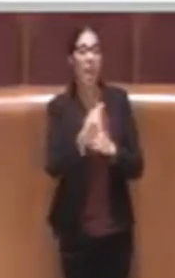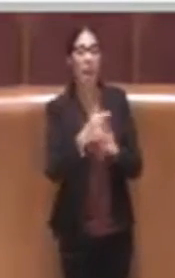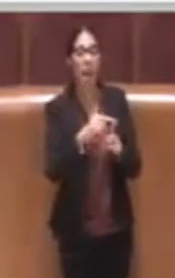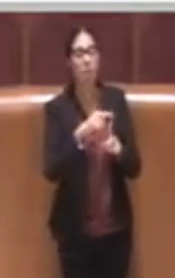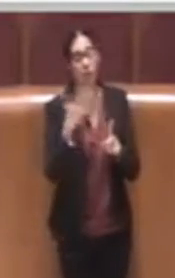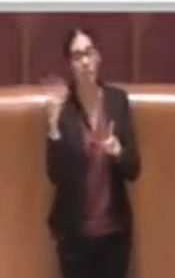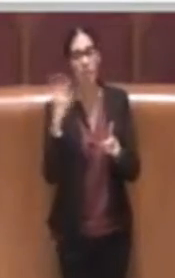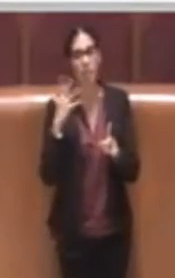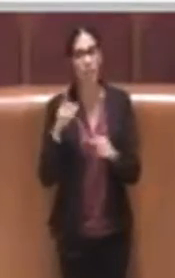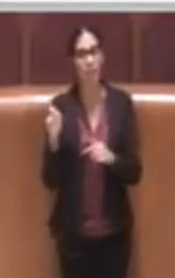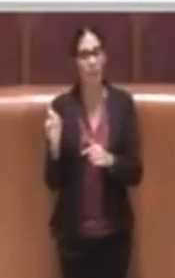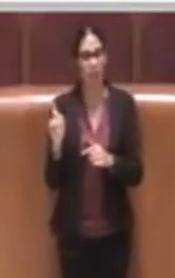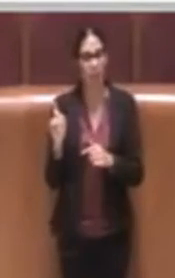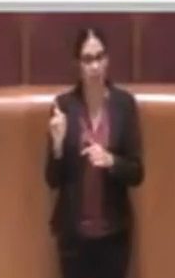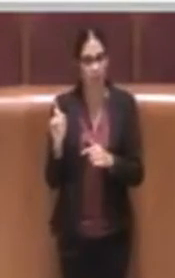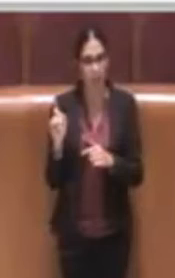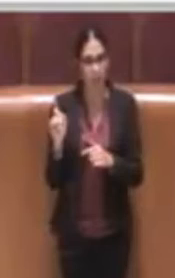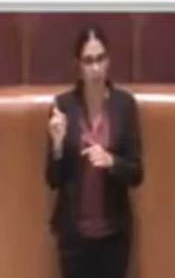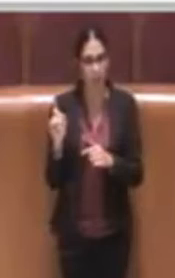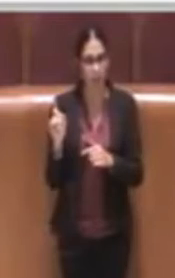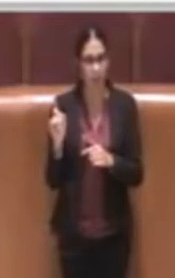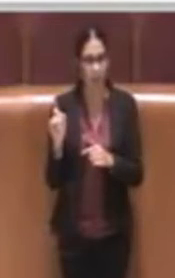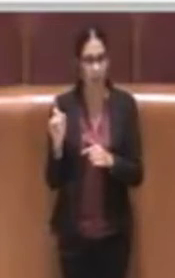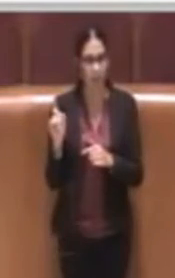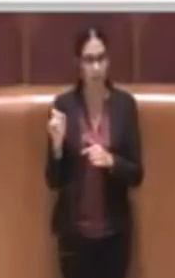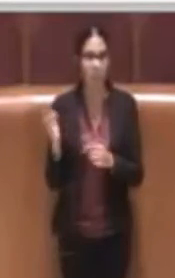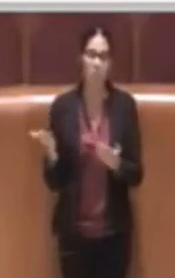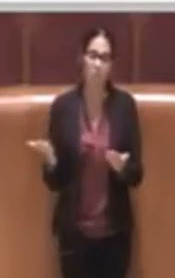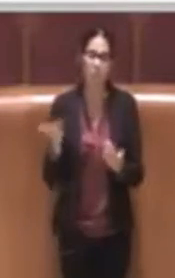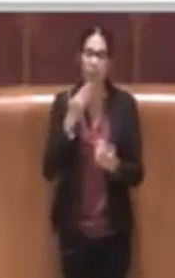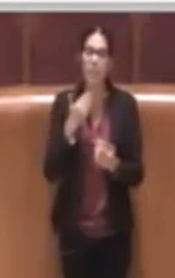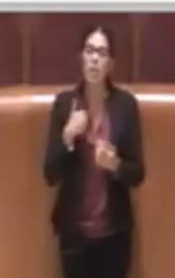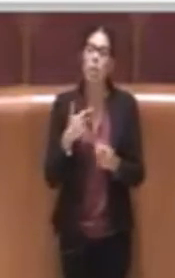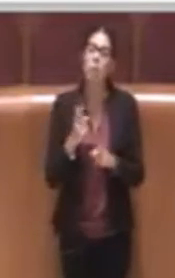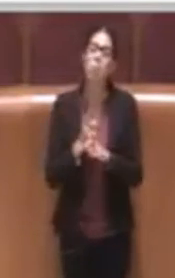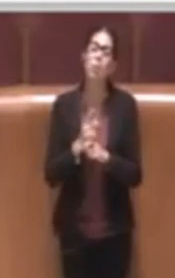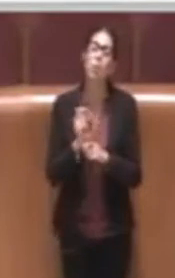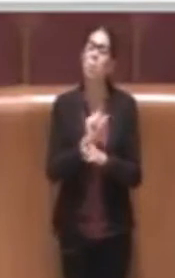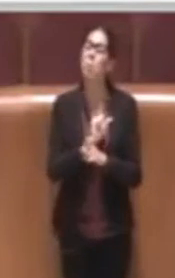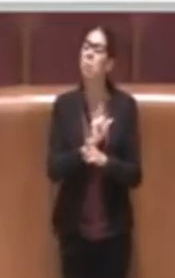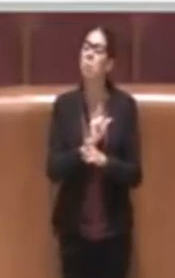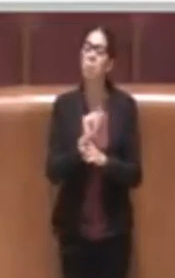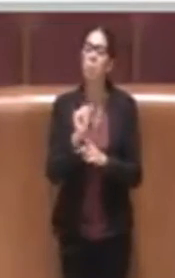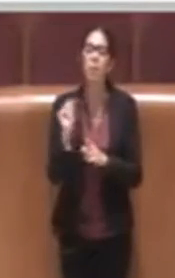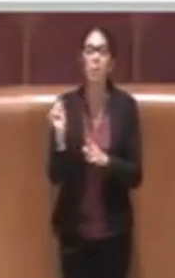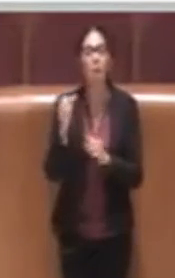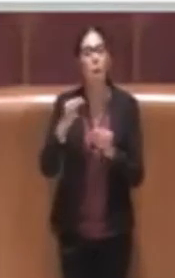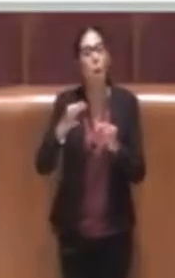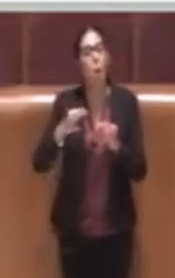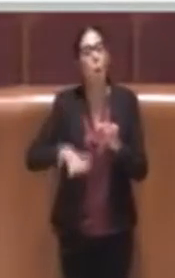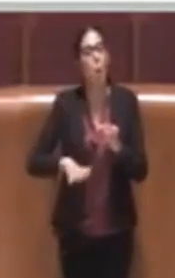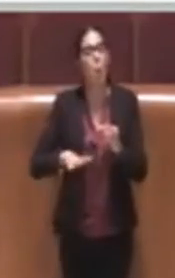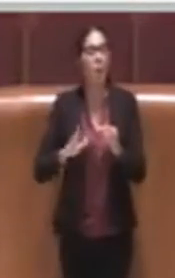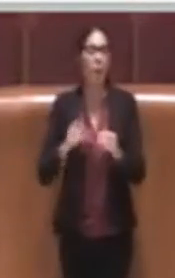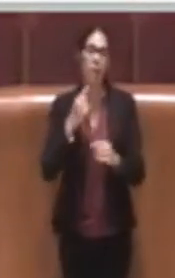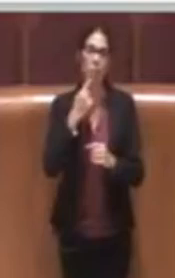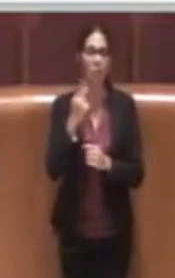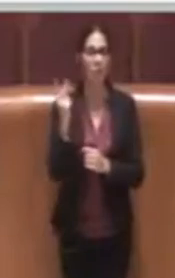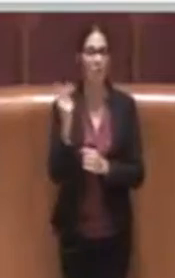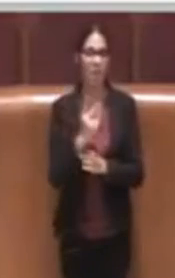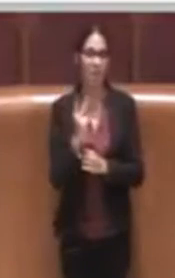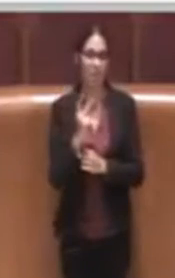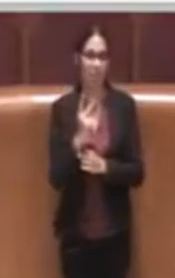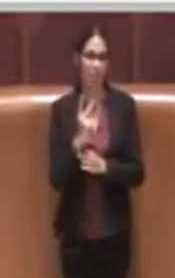sbagliate e quindi a mio avviso occorre prima di tutto ristabilire un po' un briciolo di verità